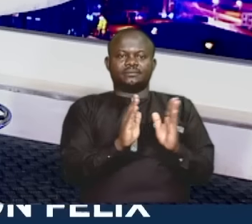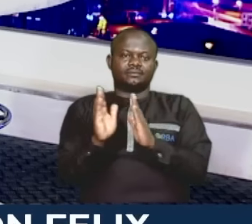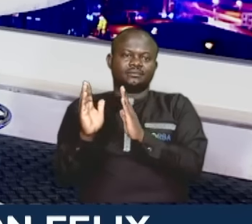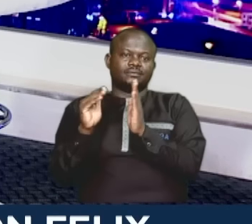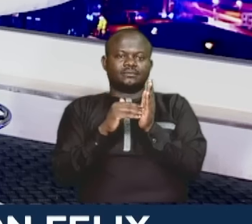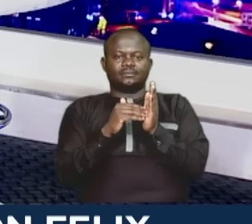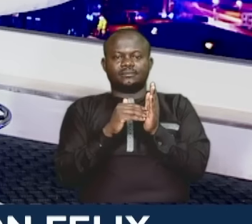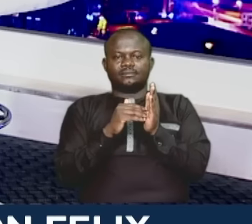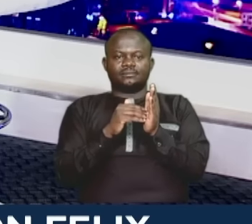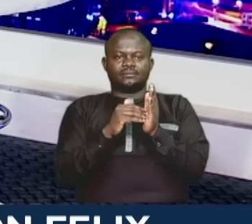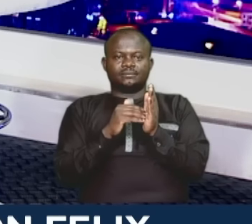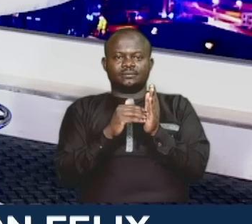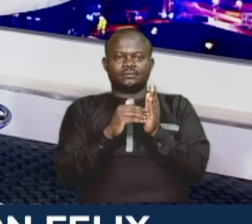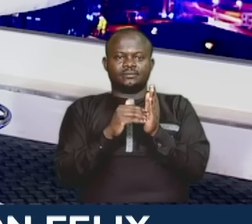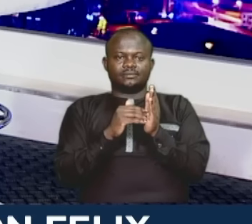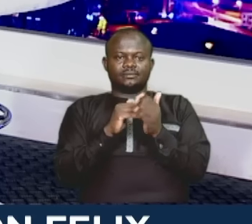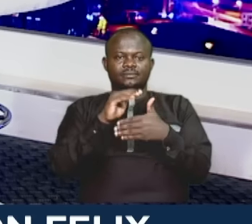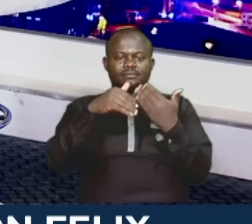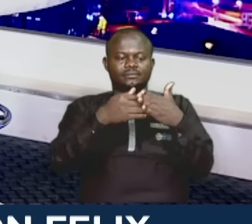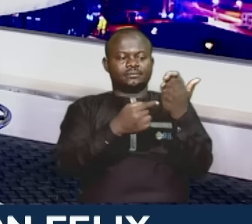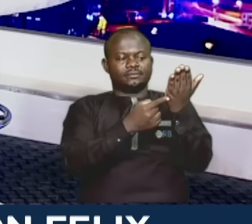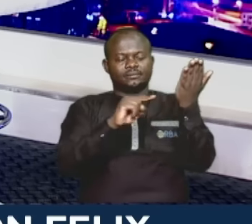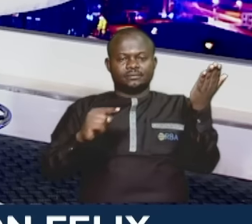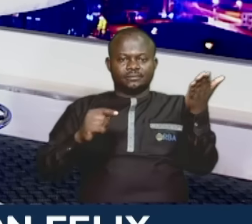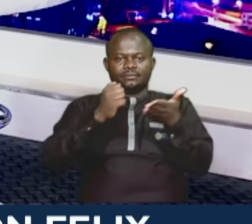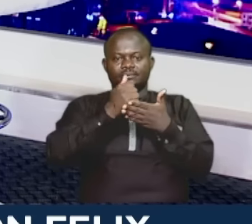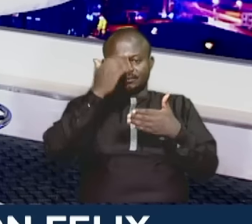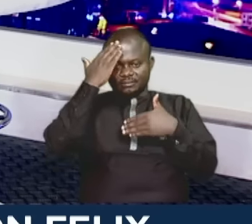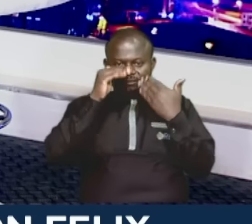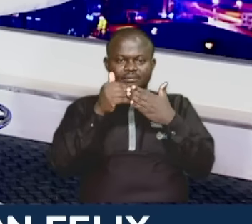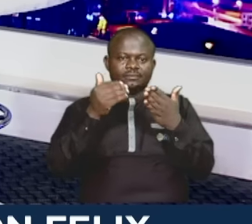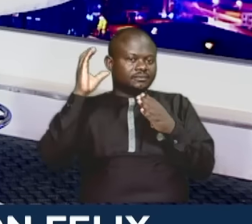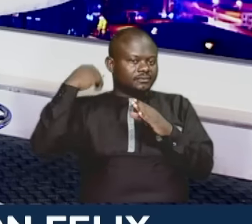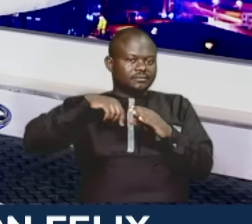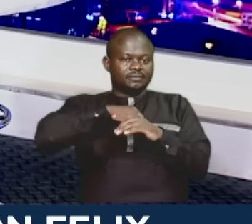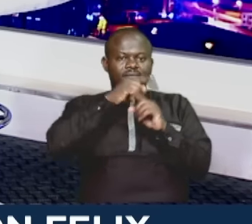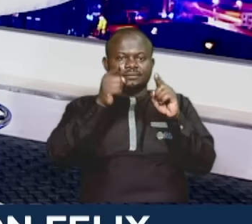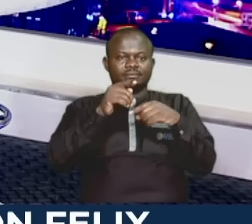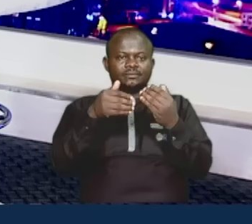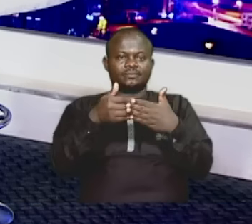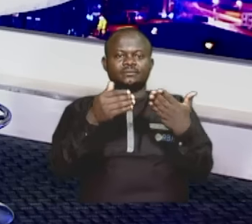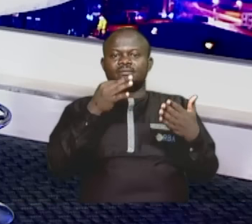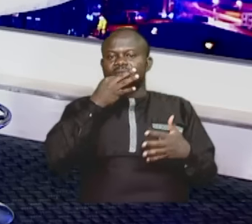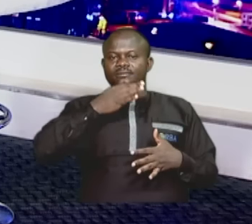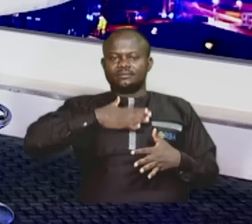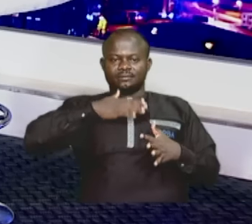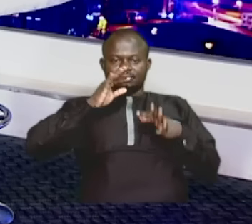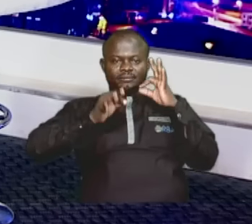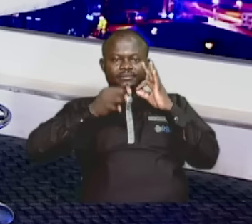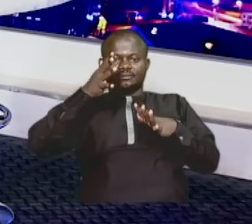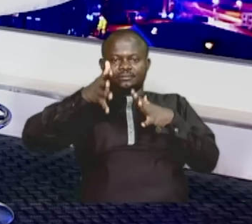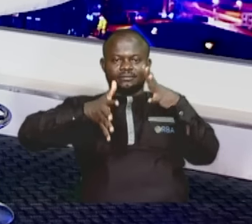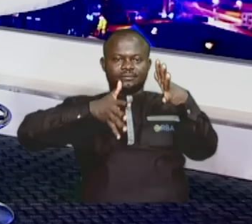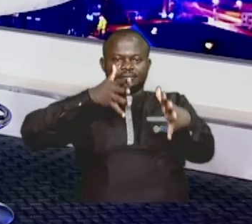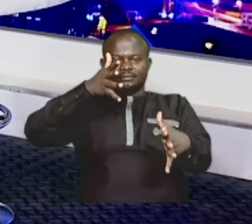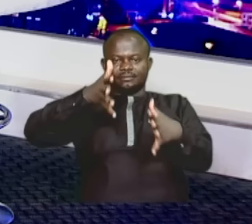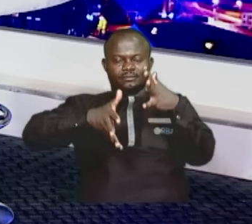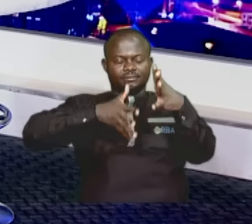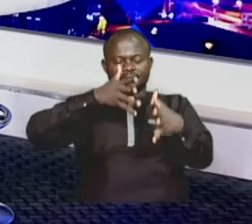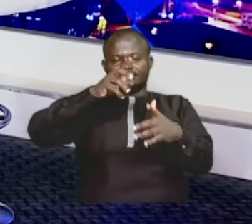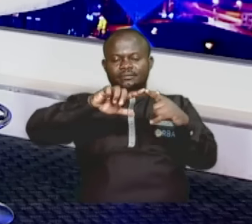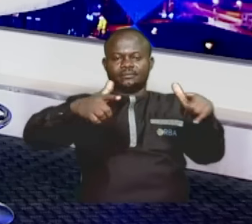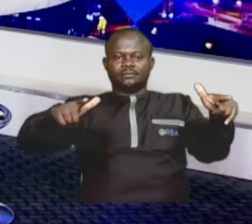dushimire ikipe ngari nanone y'abatekinisiye badufashije kugira ngo aya makuru abagereho neza dushimire Fideliza Imbuto badufashije kubageza aya makuru mu